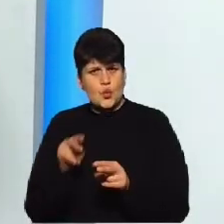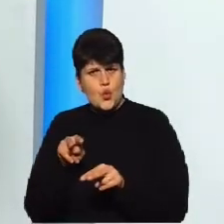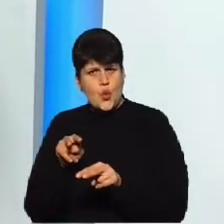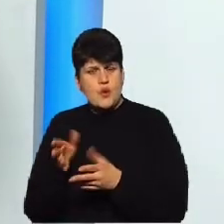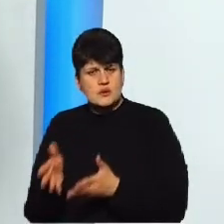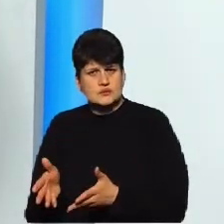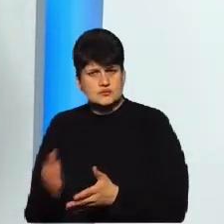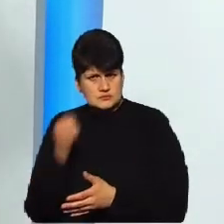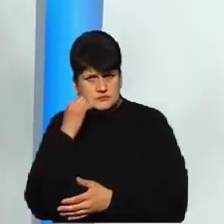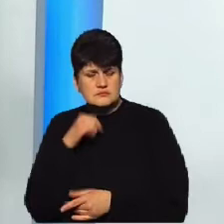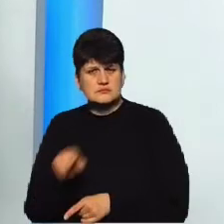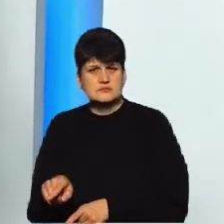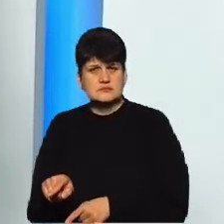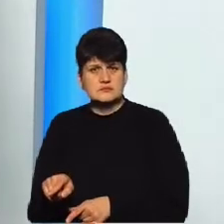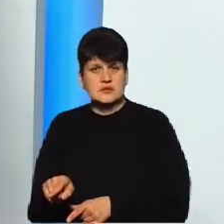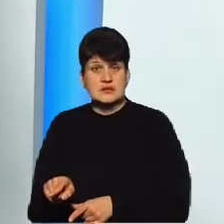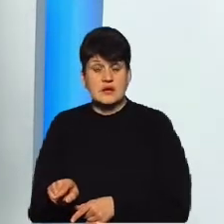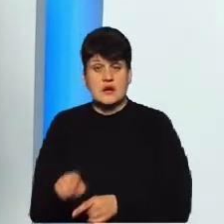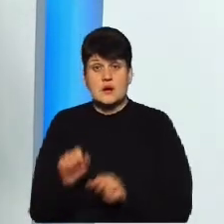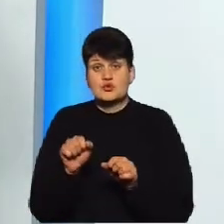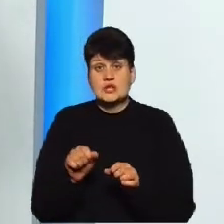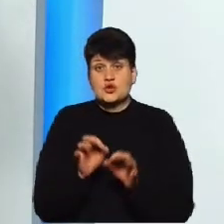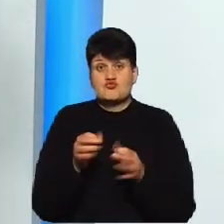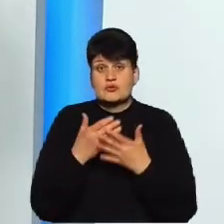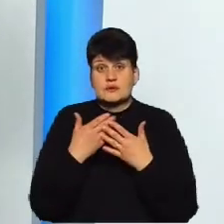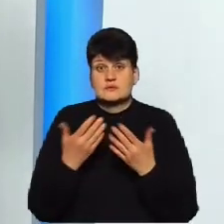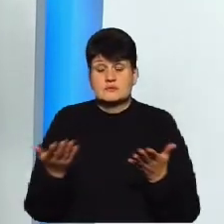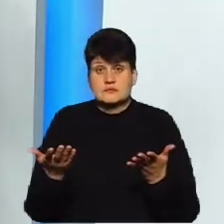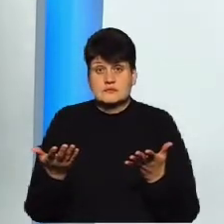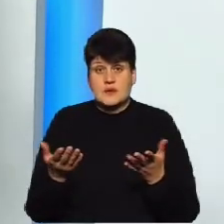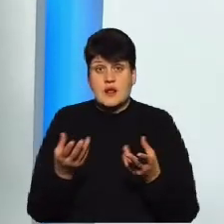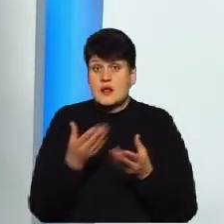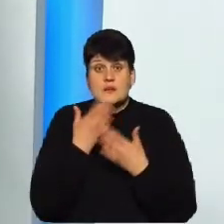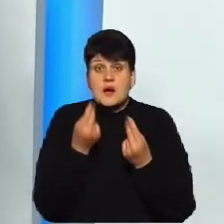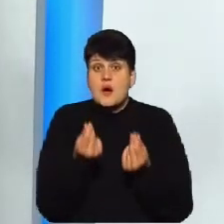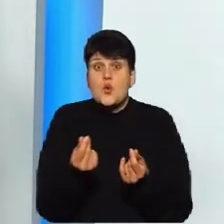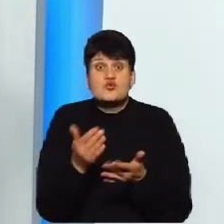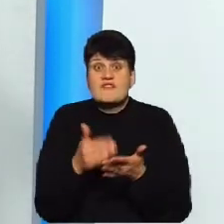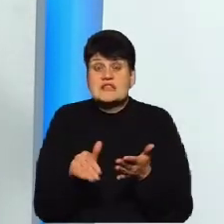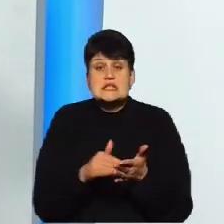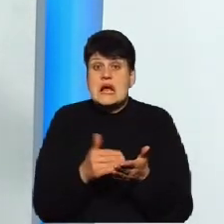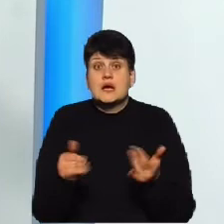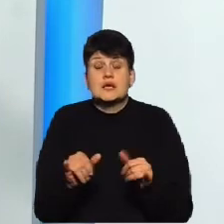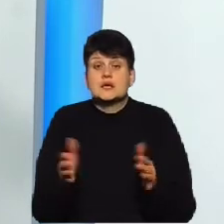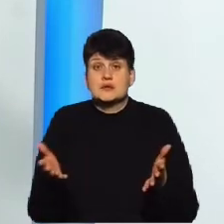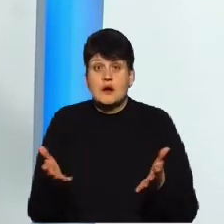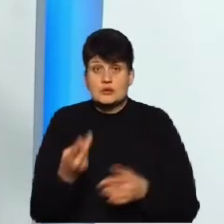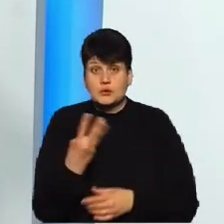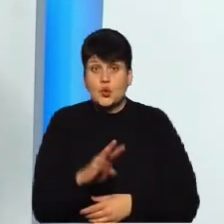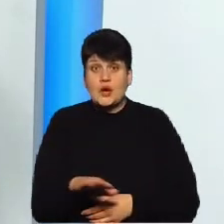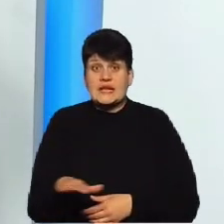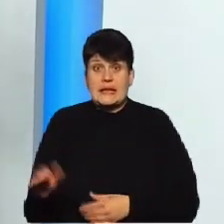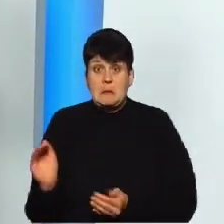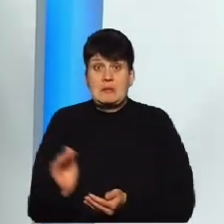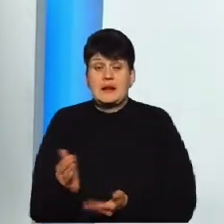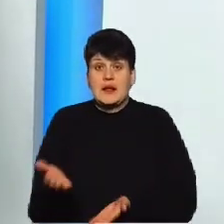далі. Можливо, ти нічого не маєш, можливо, ти не маєш заощаджень взагалі, а у тебе троє дітей маленьких, так?